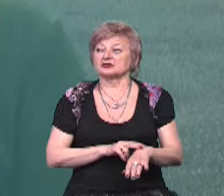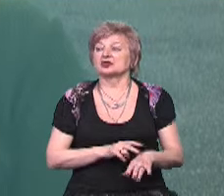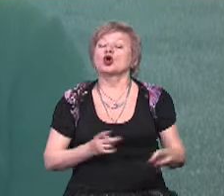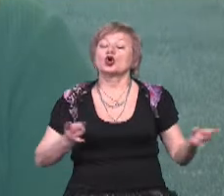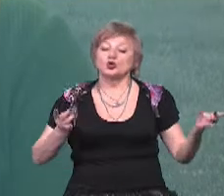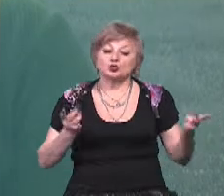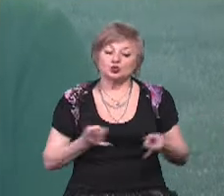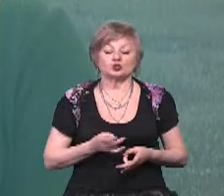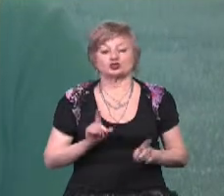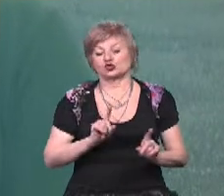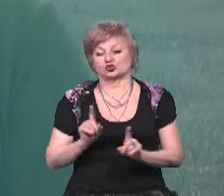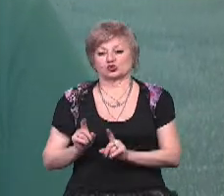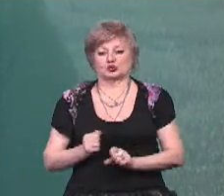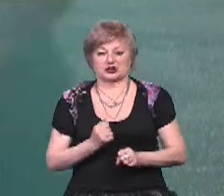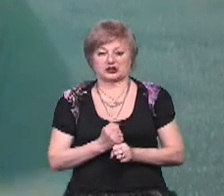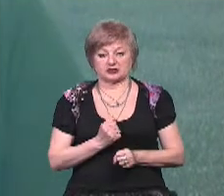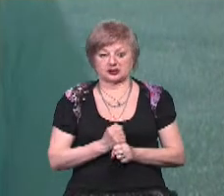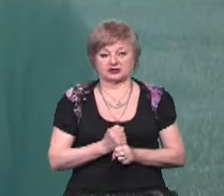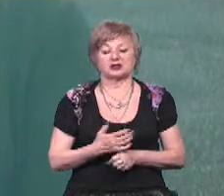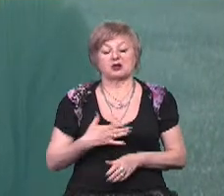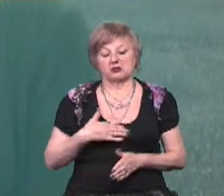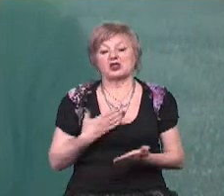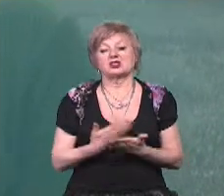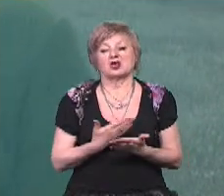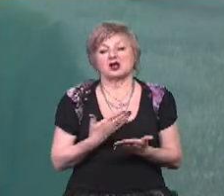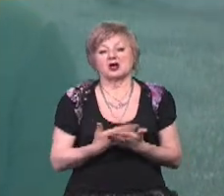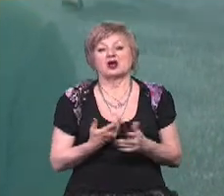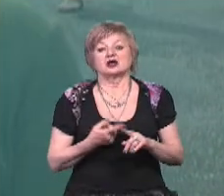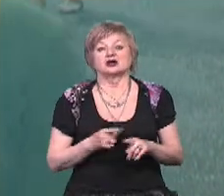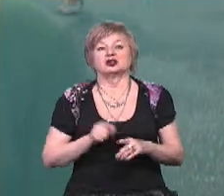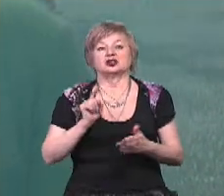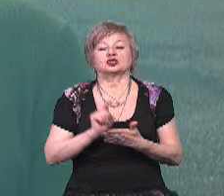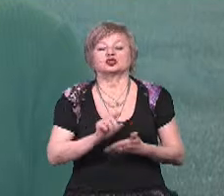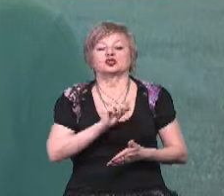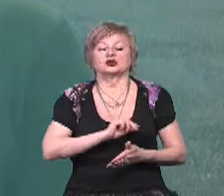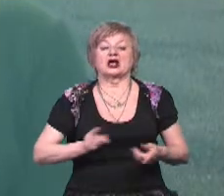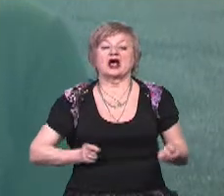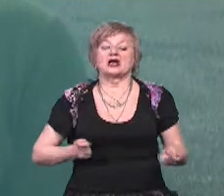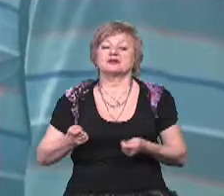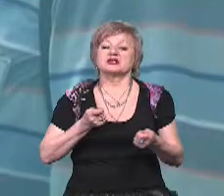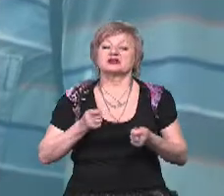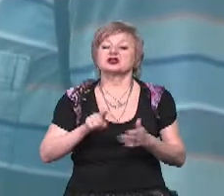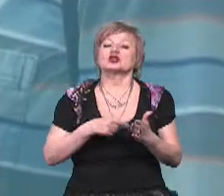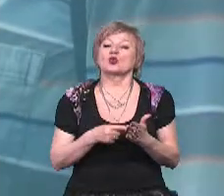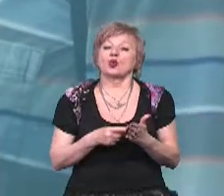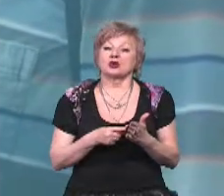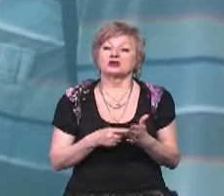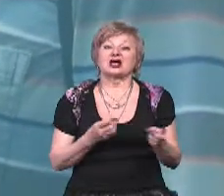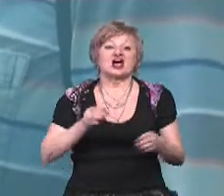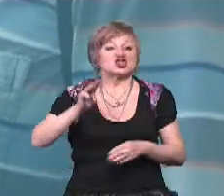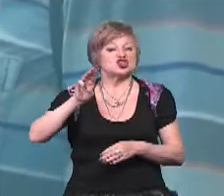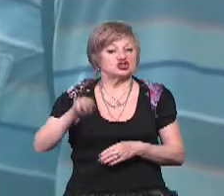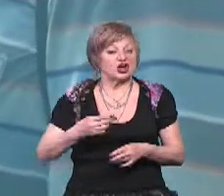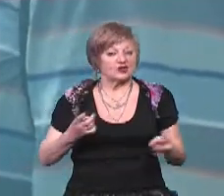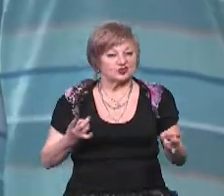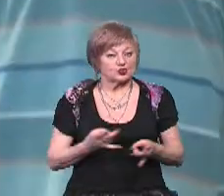предпринимати. Якось треба щось робити. Мені здається, що це має робити адміністрація міста. Треба оті штрафи,